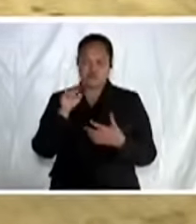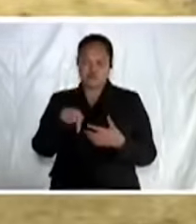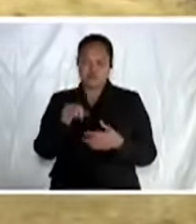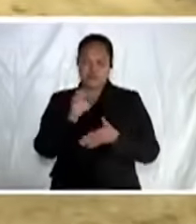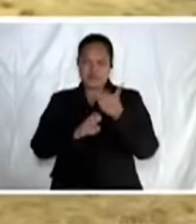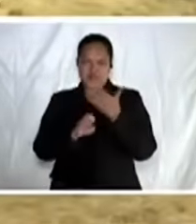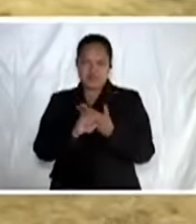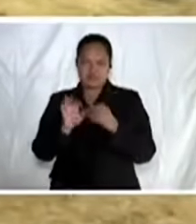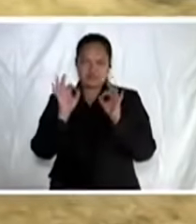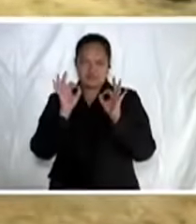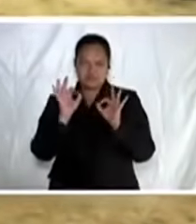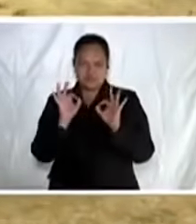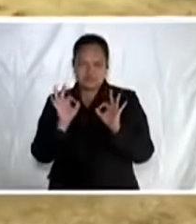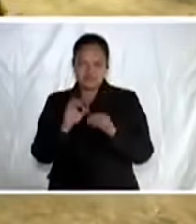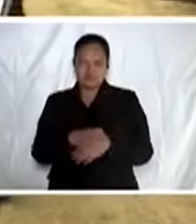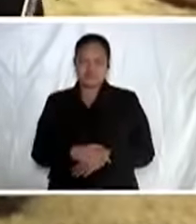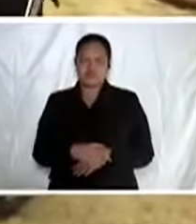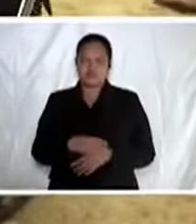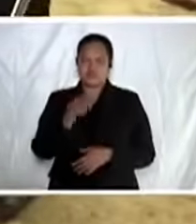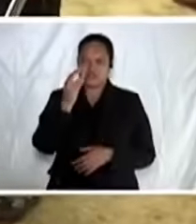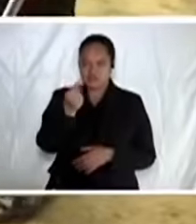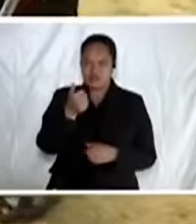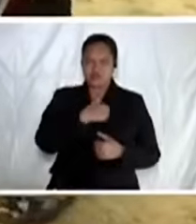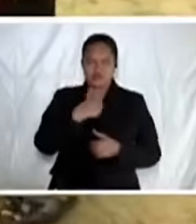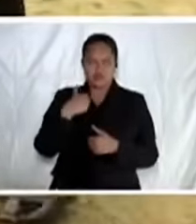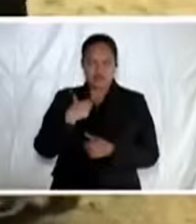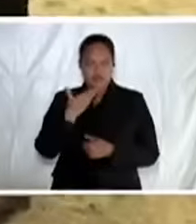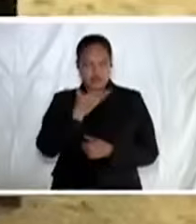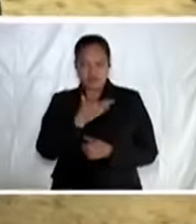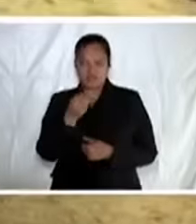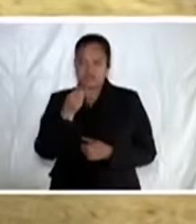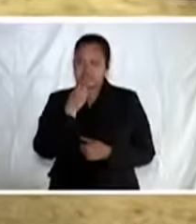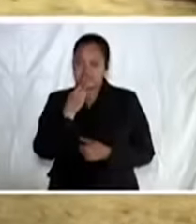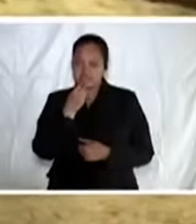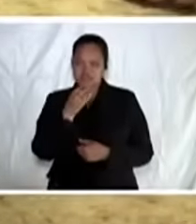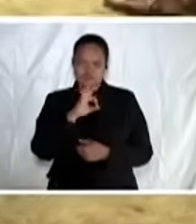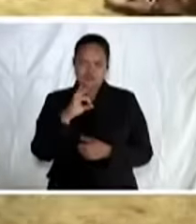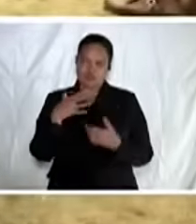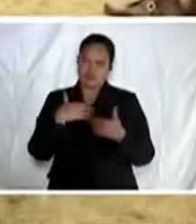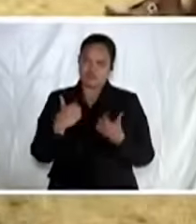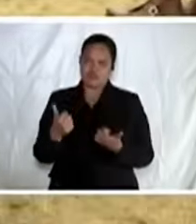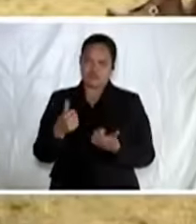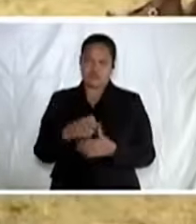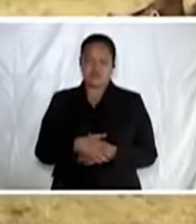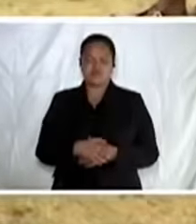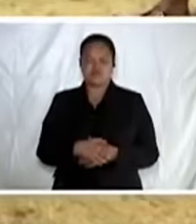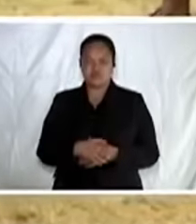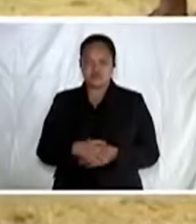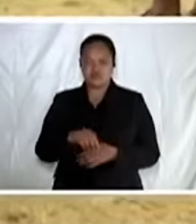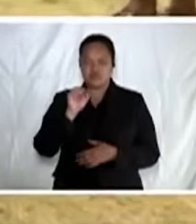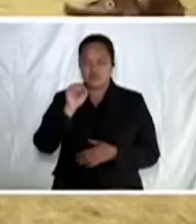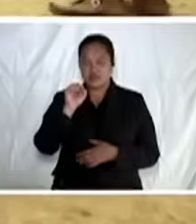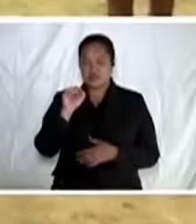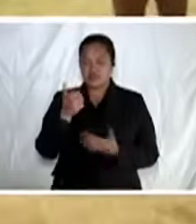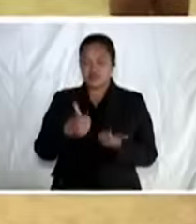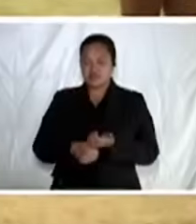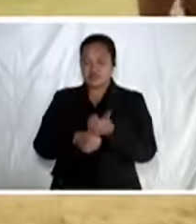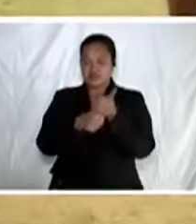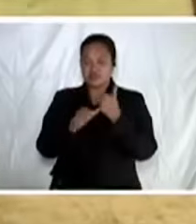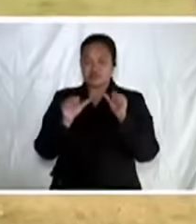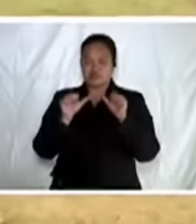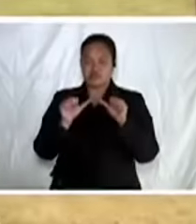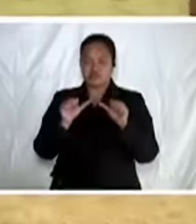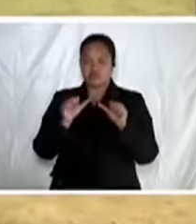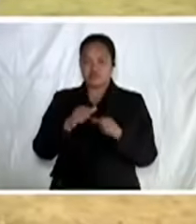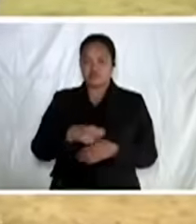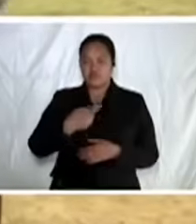कही हमारे एक्टिंग प्रधानमंत्री राष्ट्रपति हिज लॉर्डशिप चीफ जस्टिस